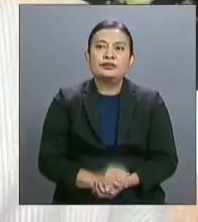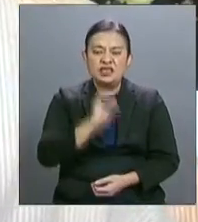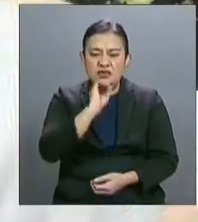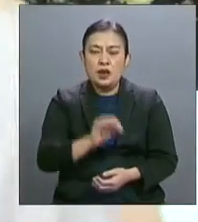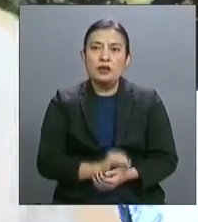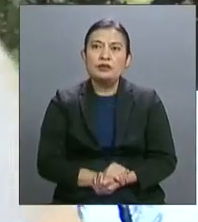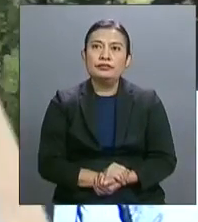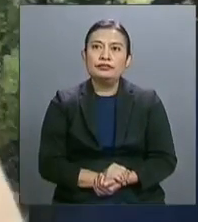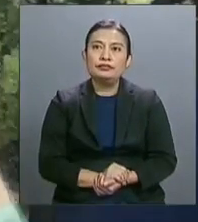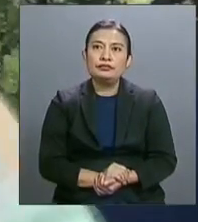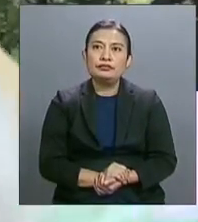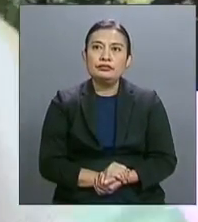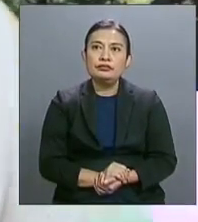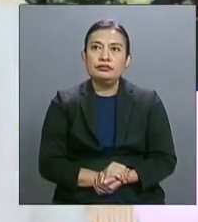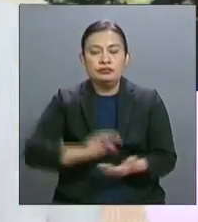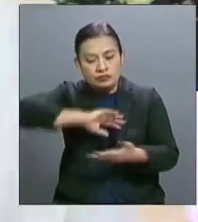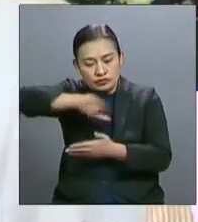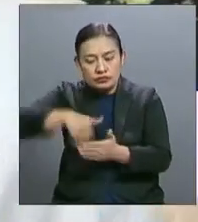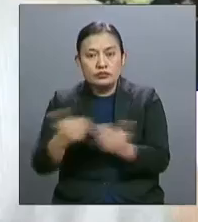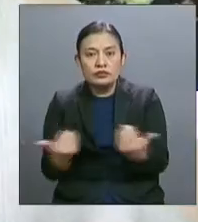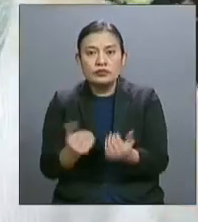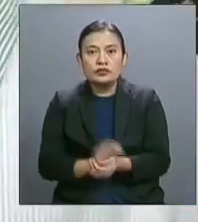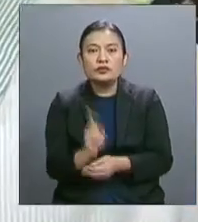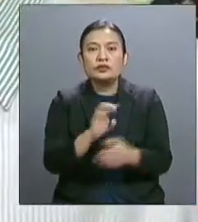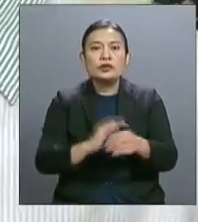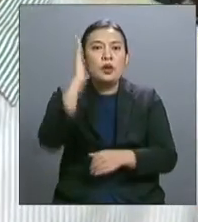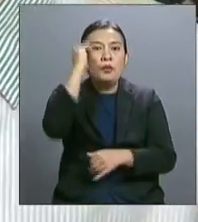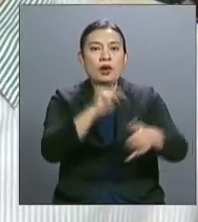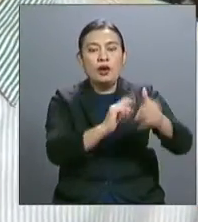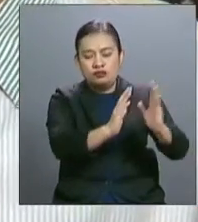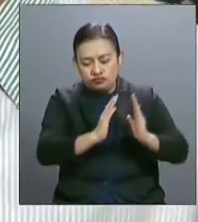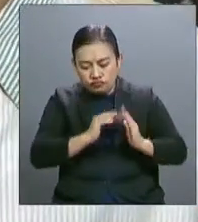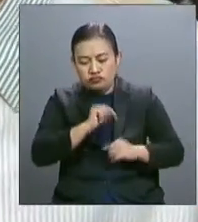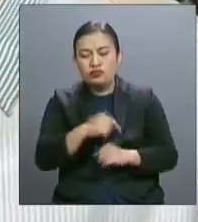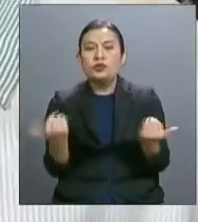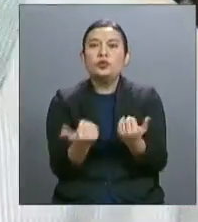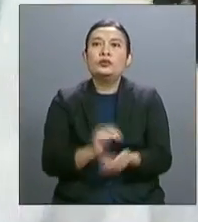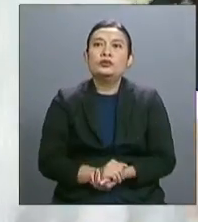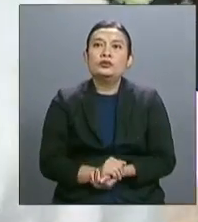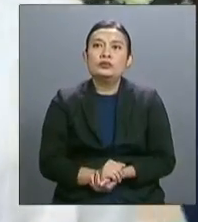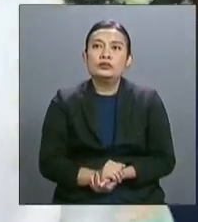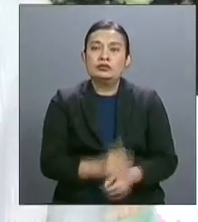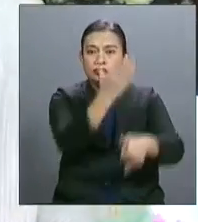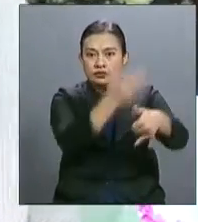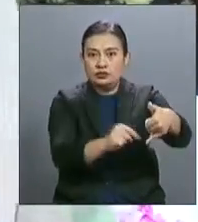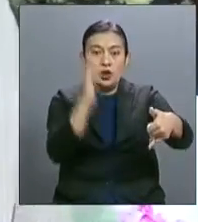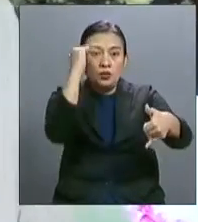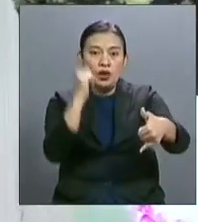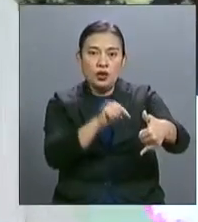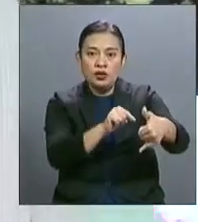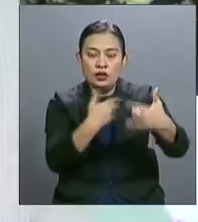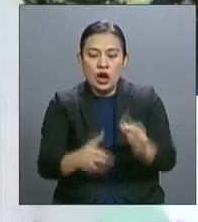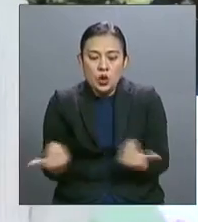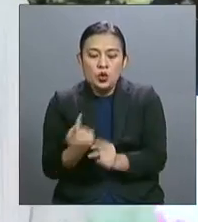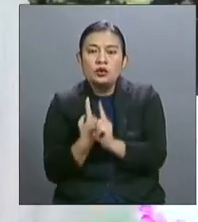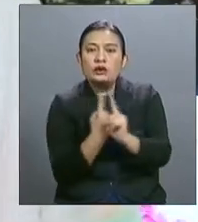ากพ่อหมดทุกอย่างลูกๆทุกคนได้จากพ่อหมดเพราะถ้าไม่ได้จากพ่อทำไมทุกคนถึงเดินตามทาง